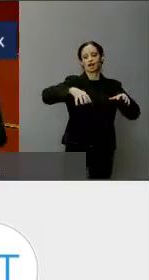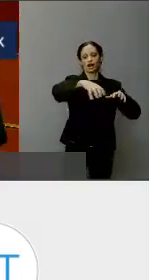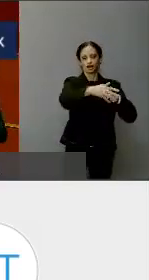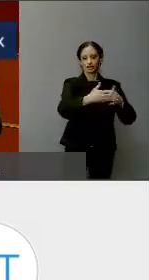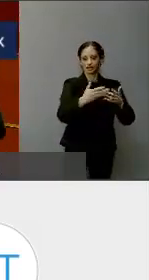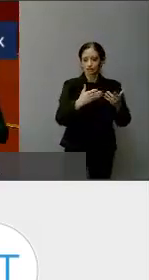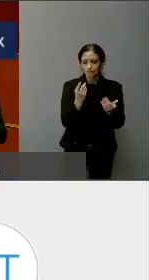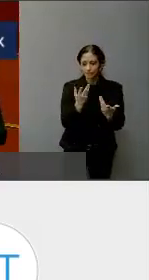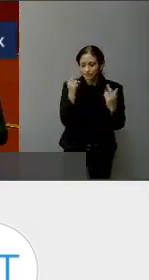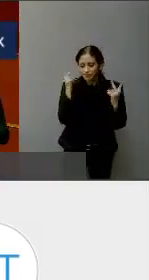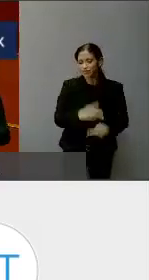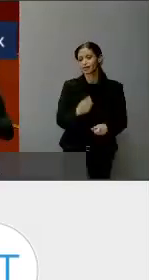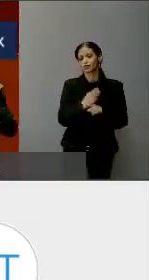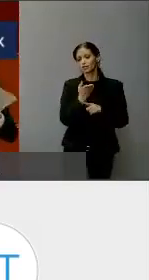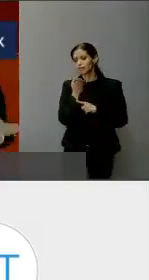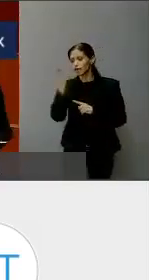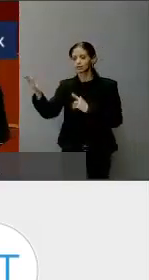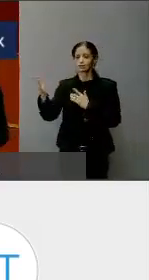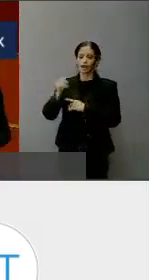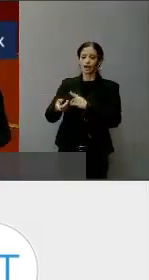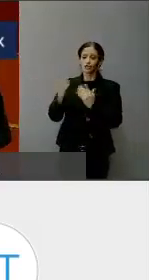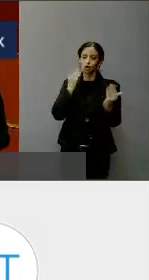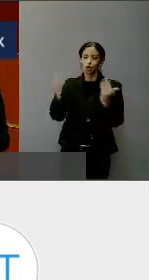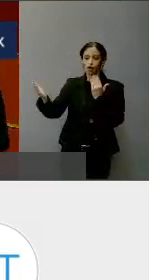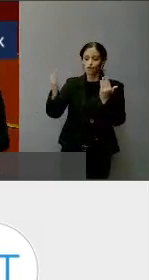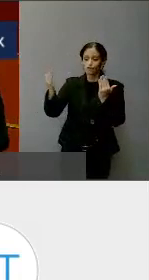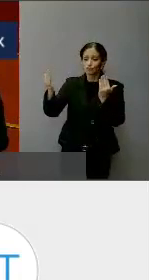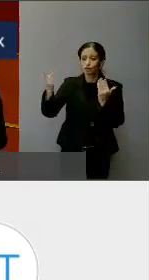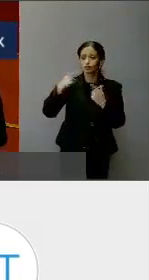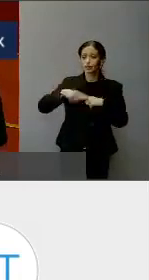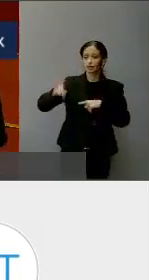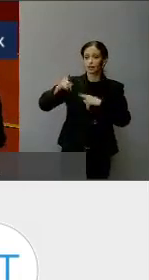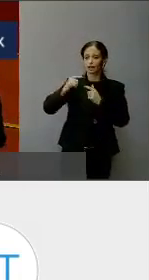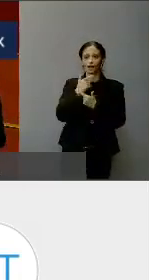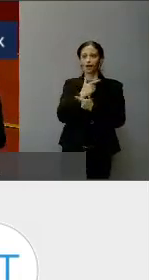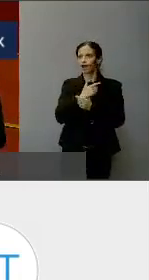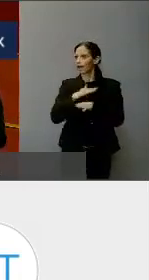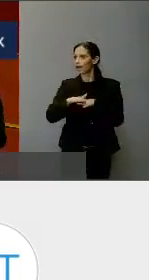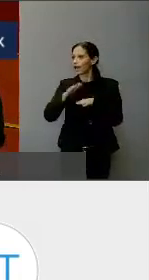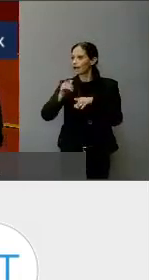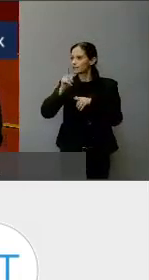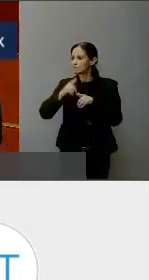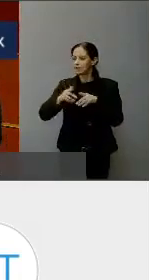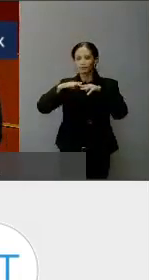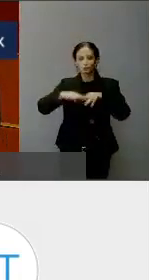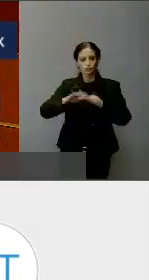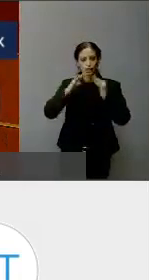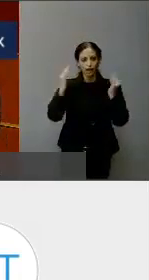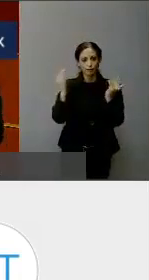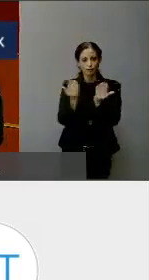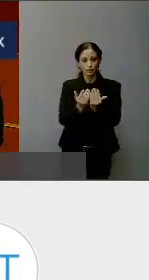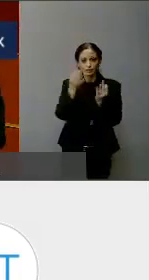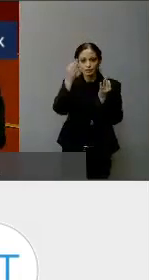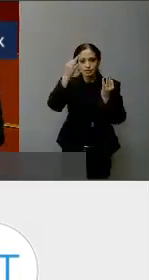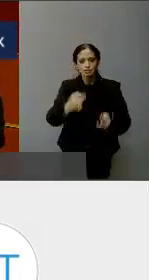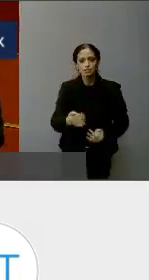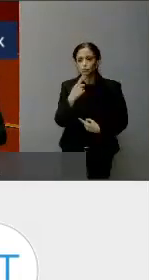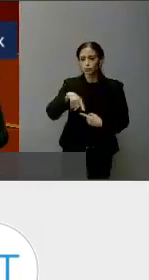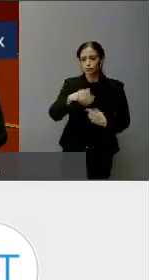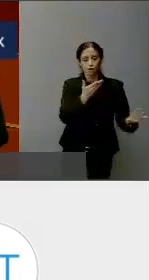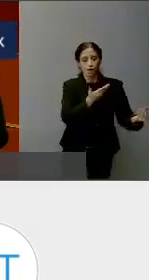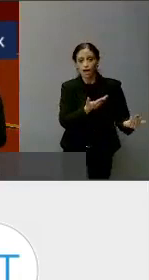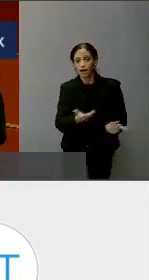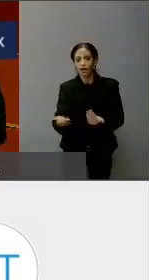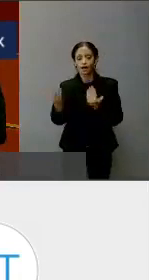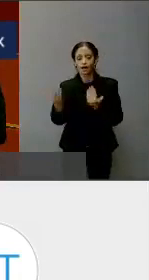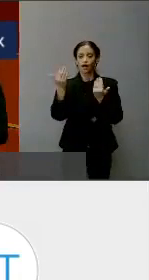glasgow a confrontarvi con i più grandi esperti della tutela dell'ambiente nel mondo perché accetta se resta lesse stati accolti sicuramente diciamo con